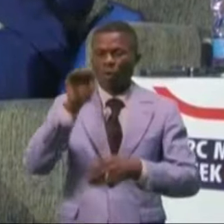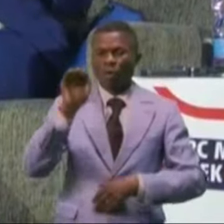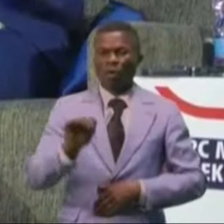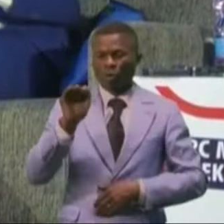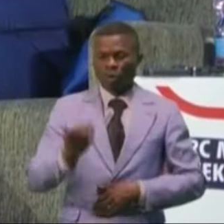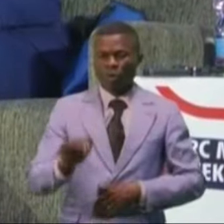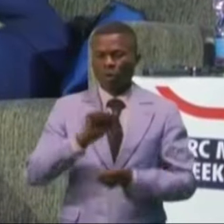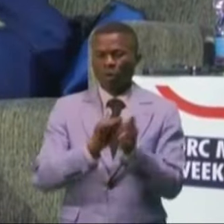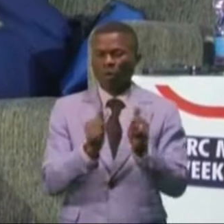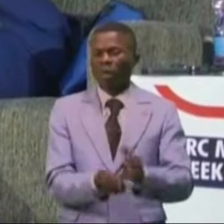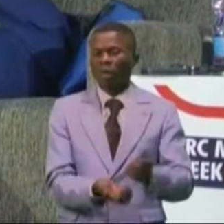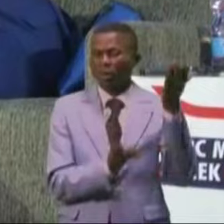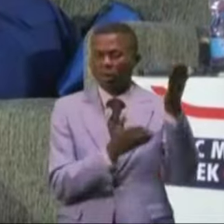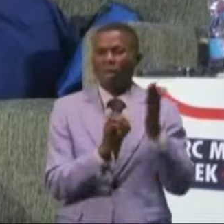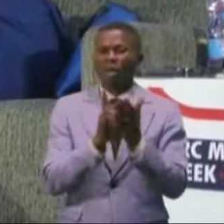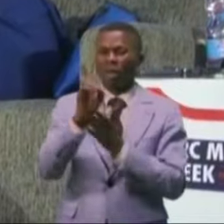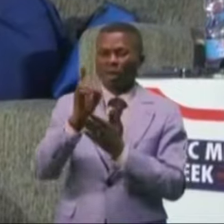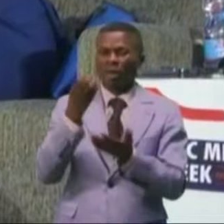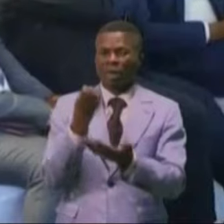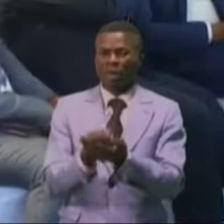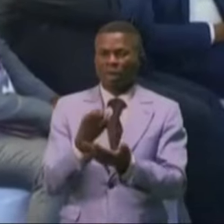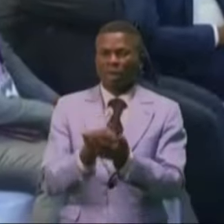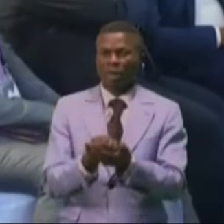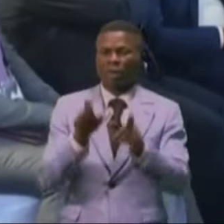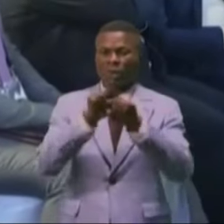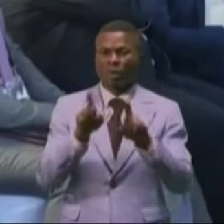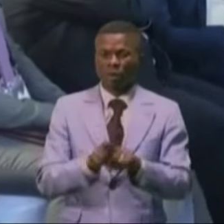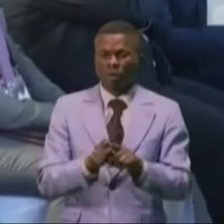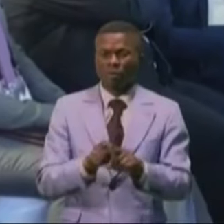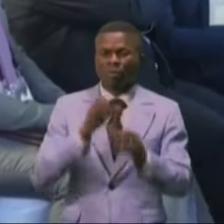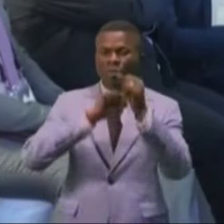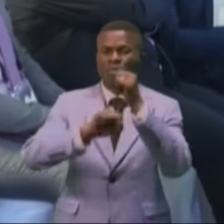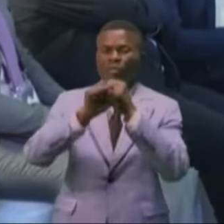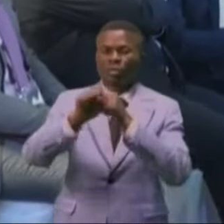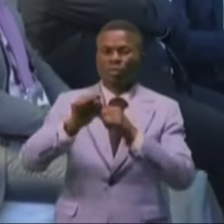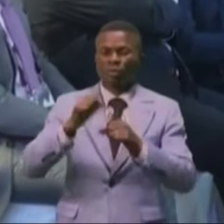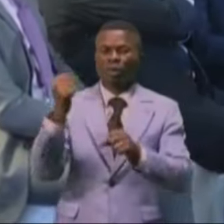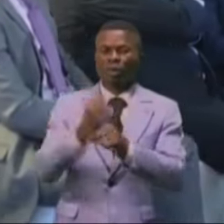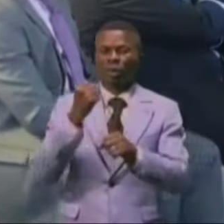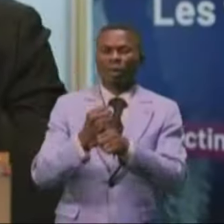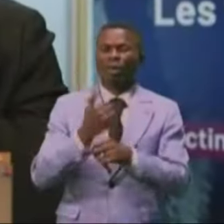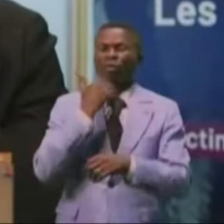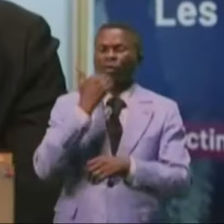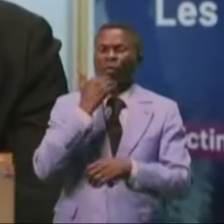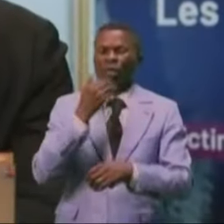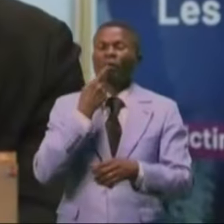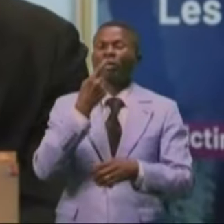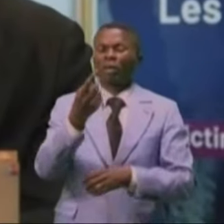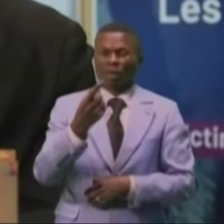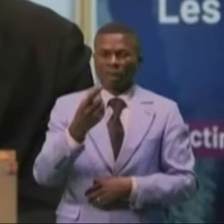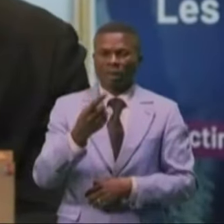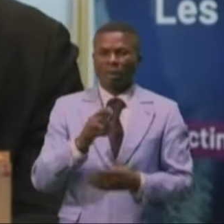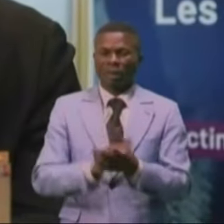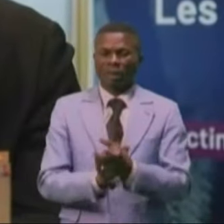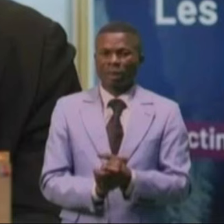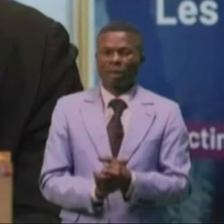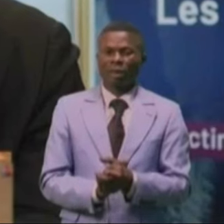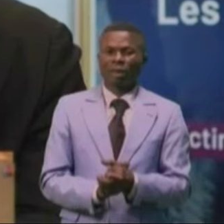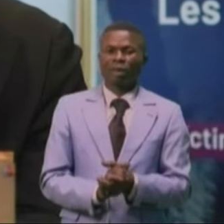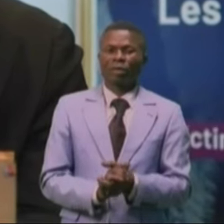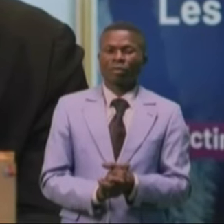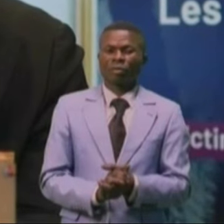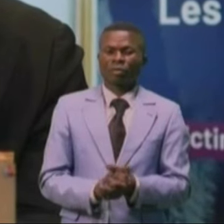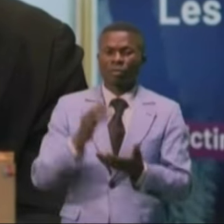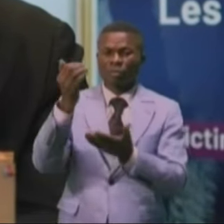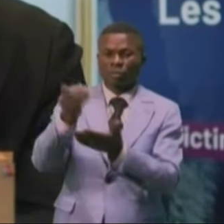sur l'importance du développement économique et la promotion de l'investissement, a souligné Kevin Ngunga.